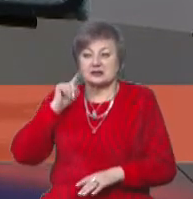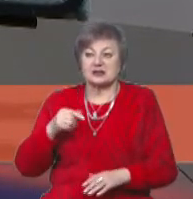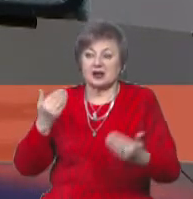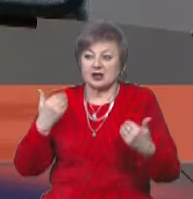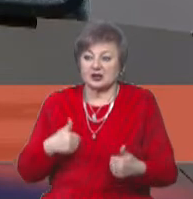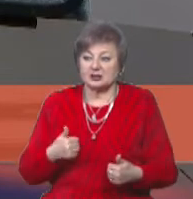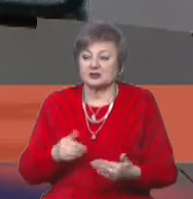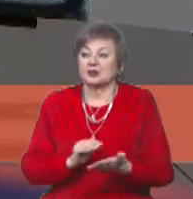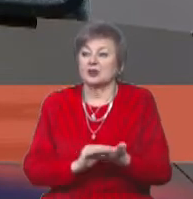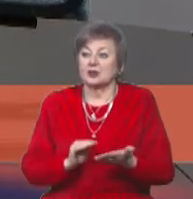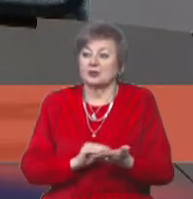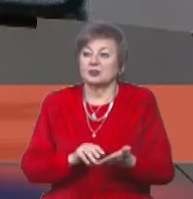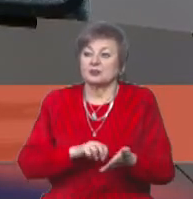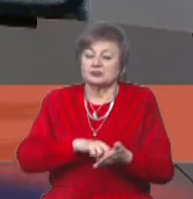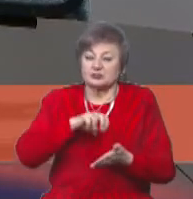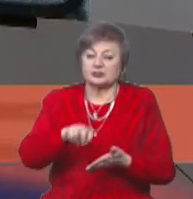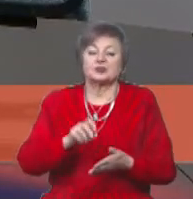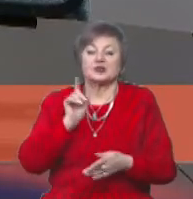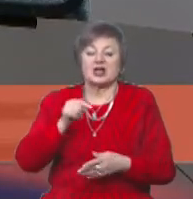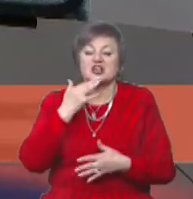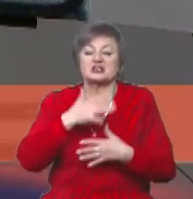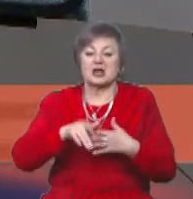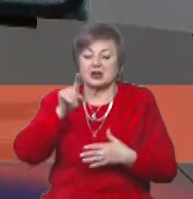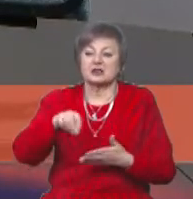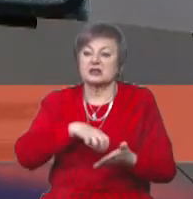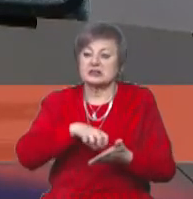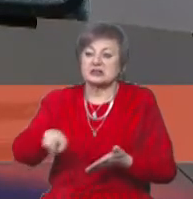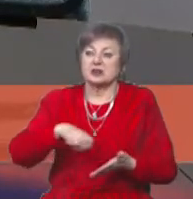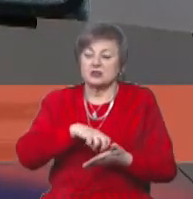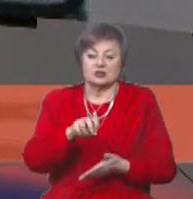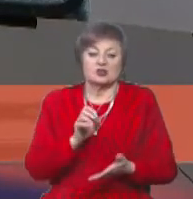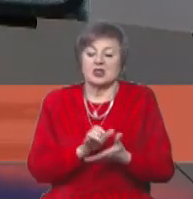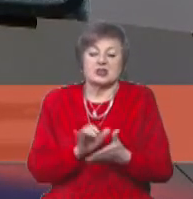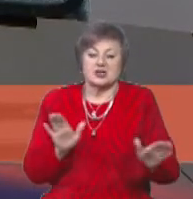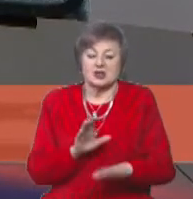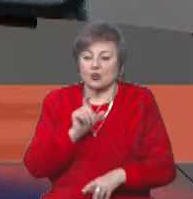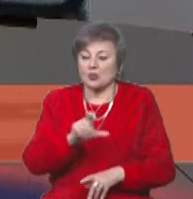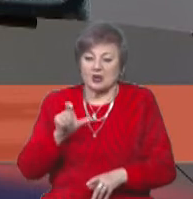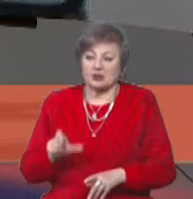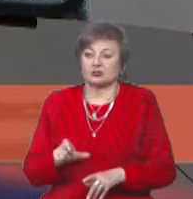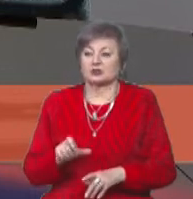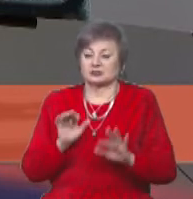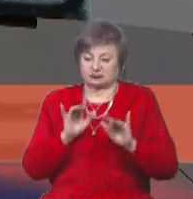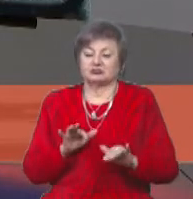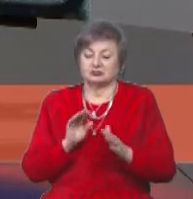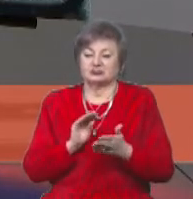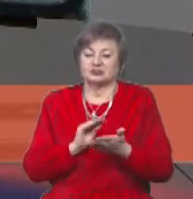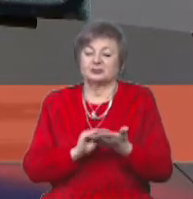інших країн мені почали писати. Потім зовсім незнайомі люди. До речі,